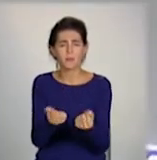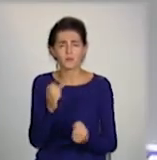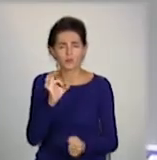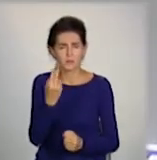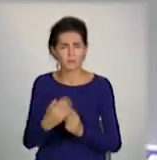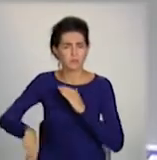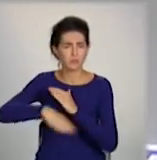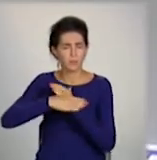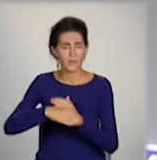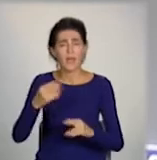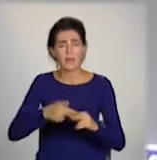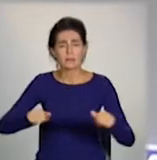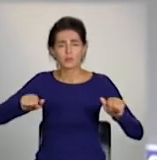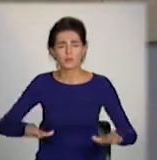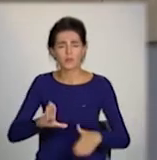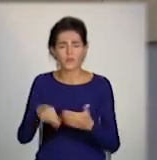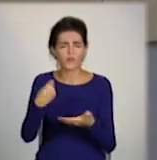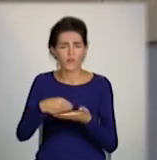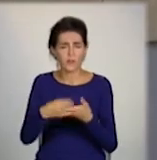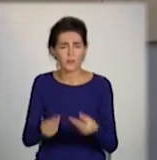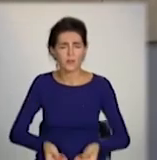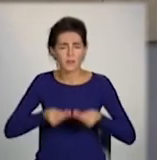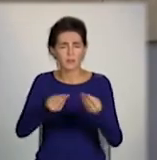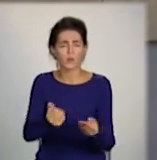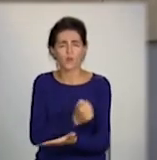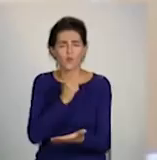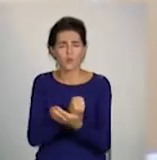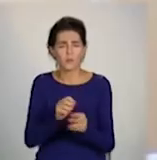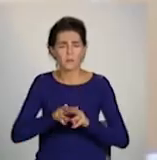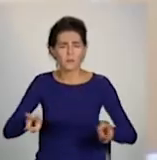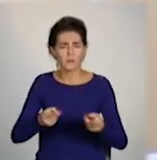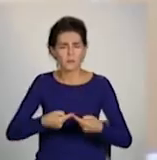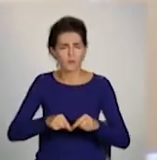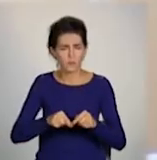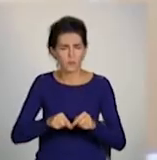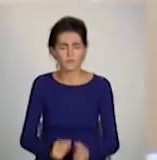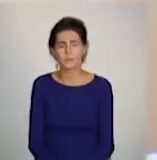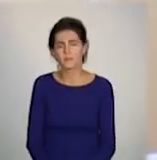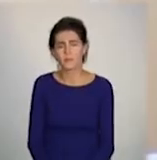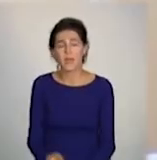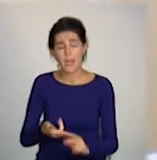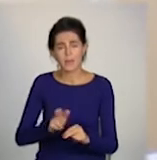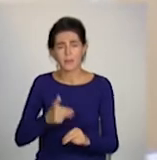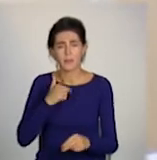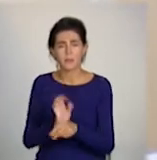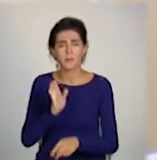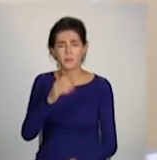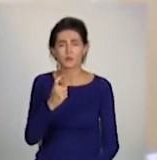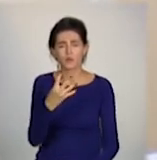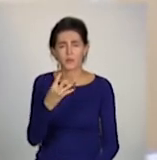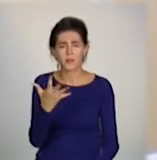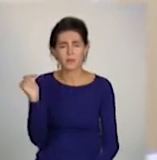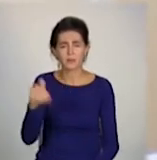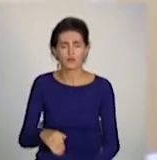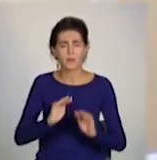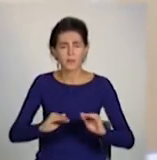допомоги. Рішення про надання грошової допомоги ухвалили у Кабміні. Ми направляємо цю допомогу 145 тисячам